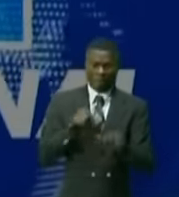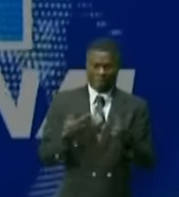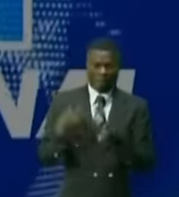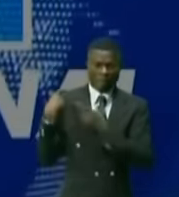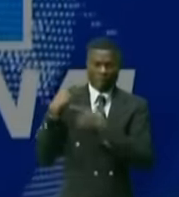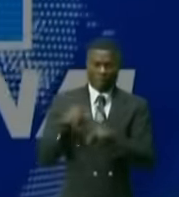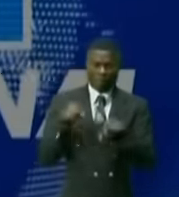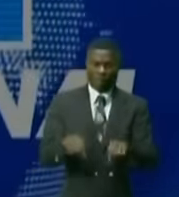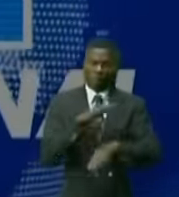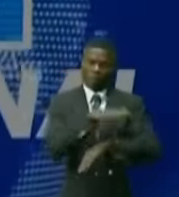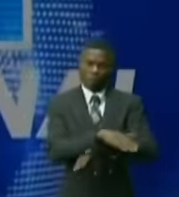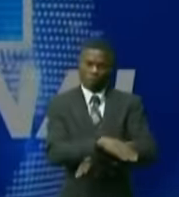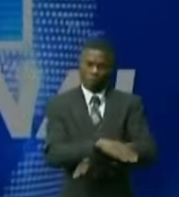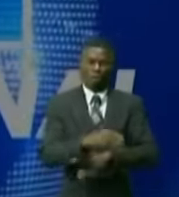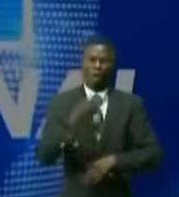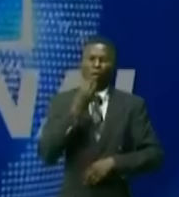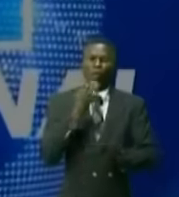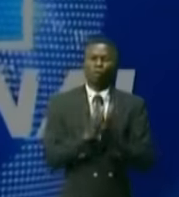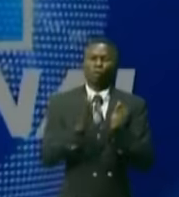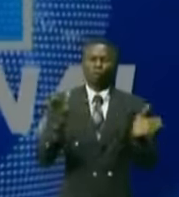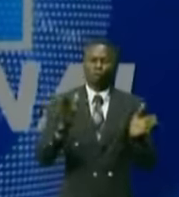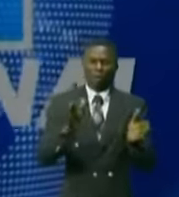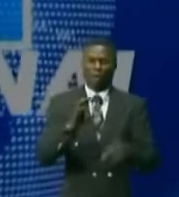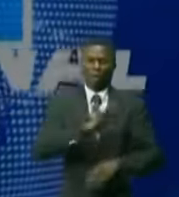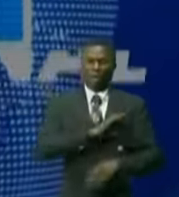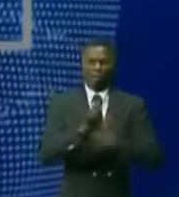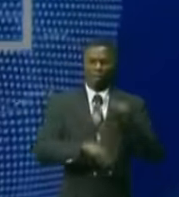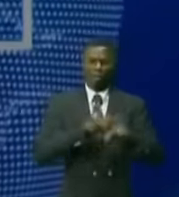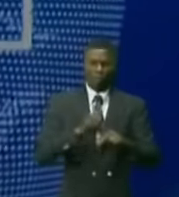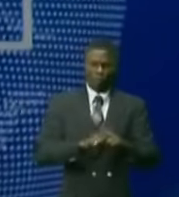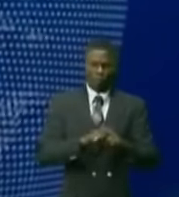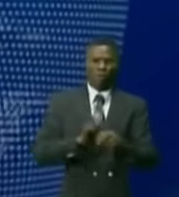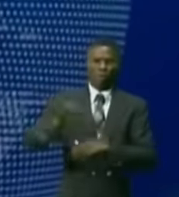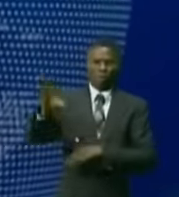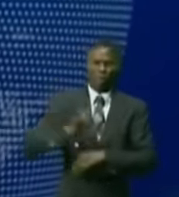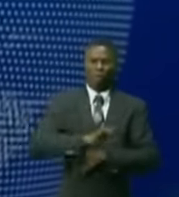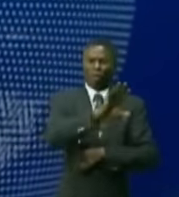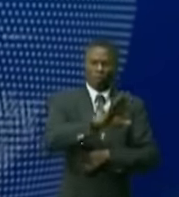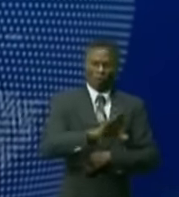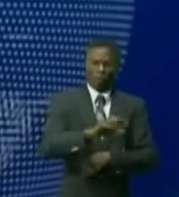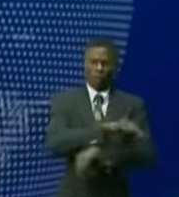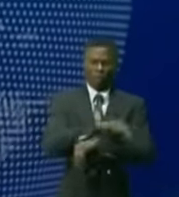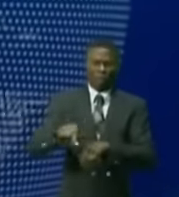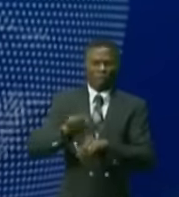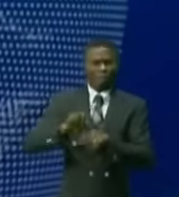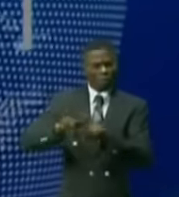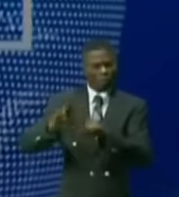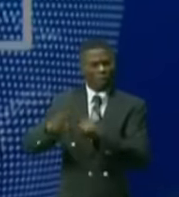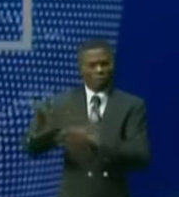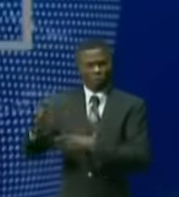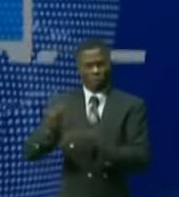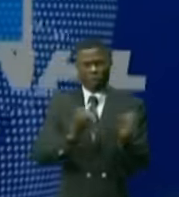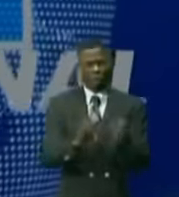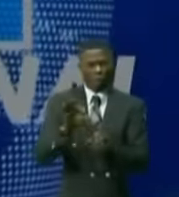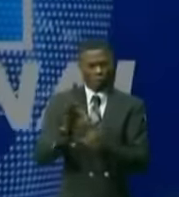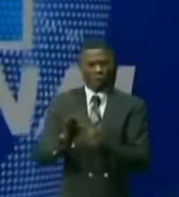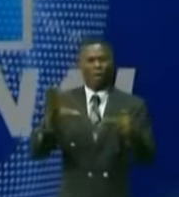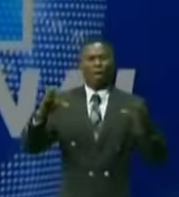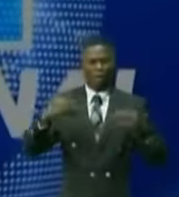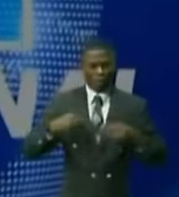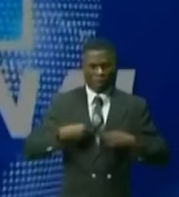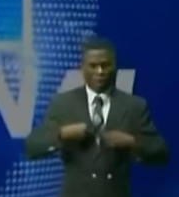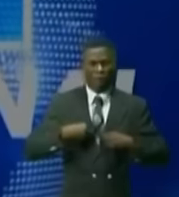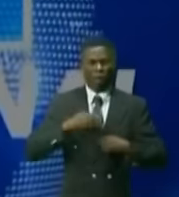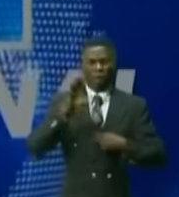les inspecteurs de la police nationale congolaise seront déployés sur les sites abritant le vote. Une confirmation